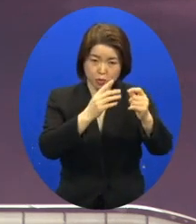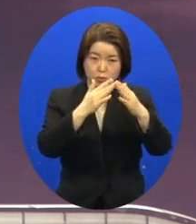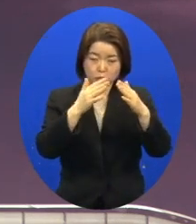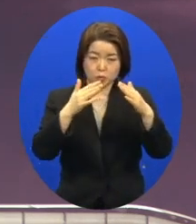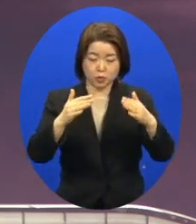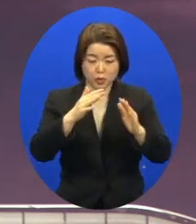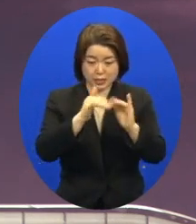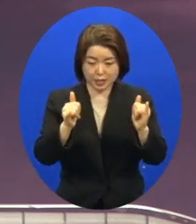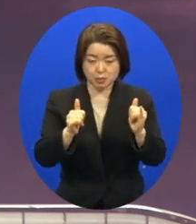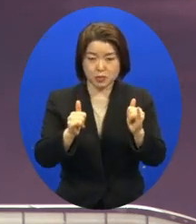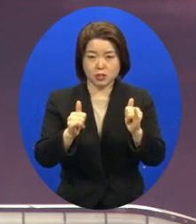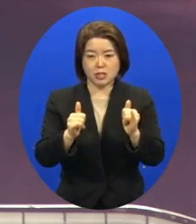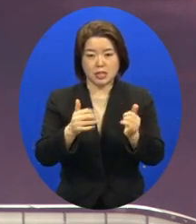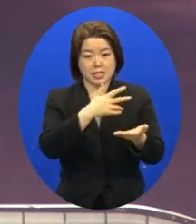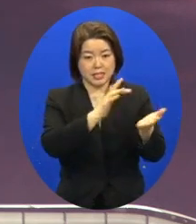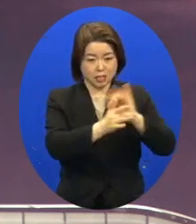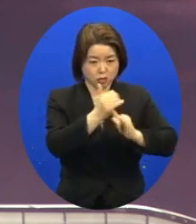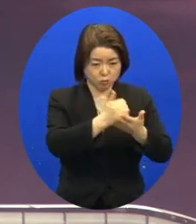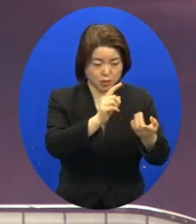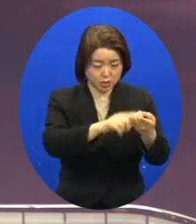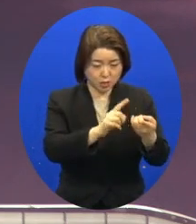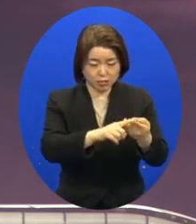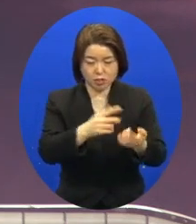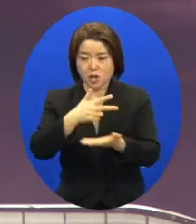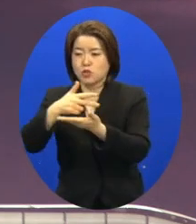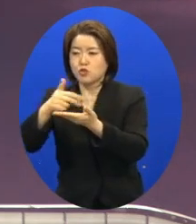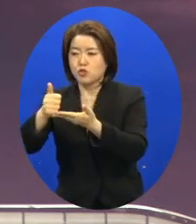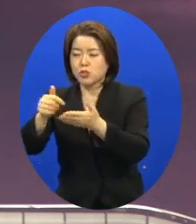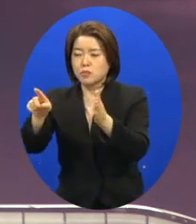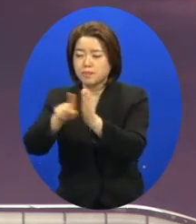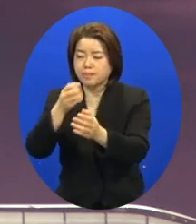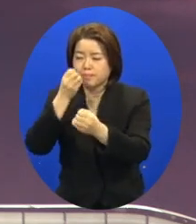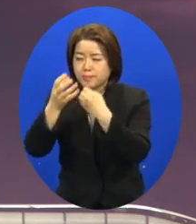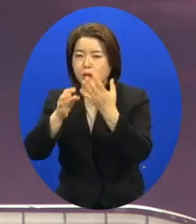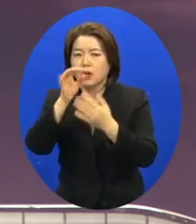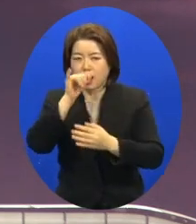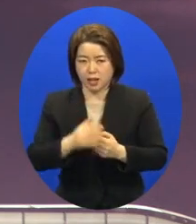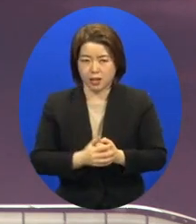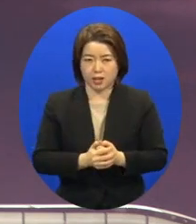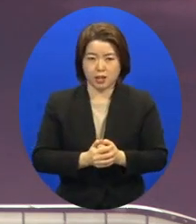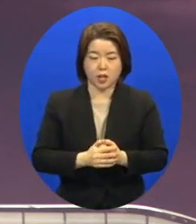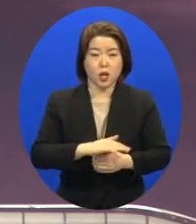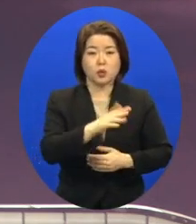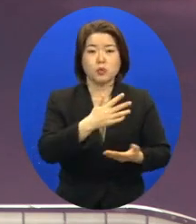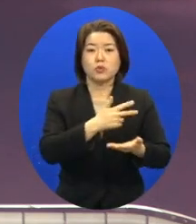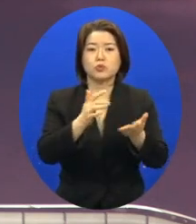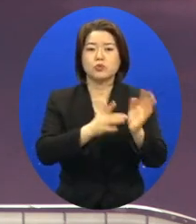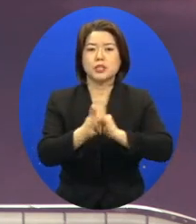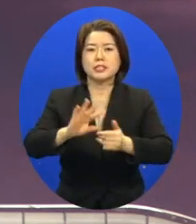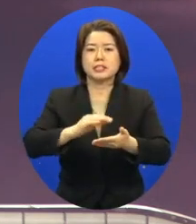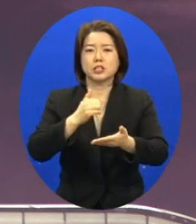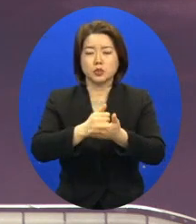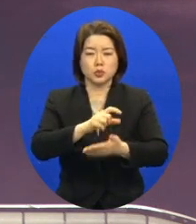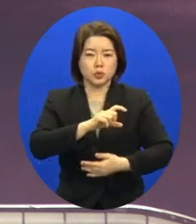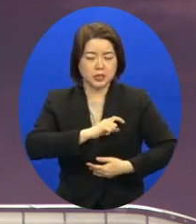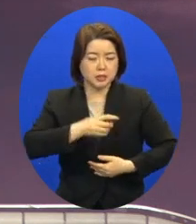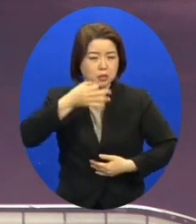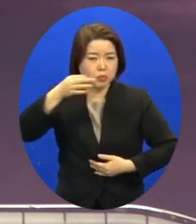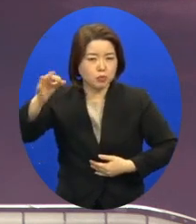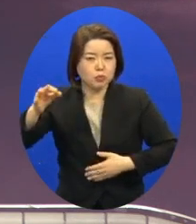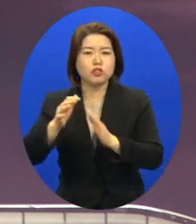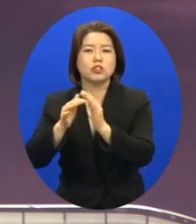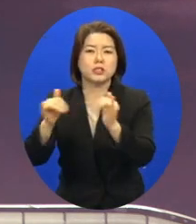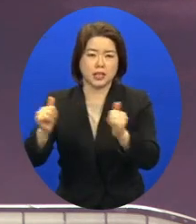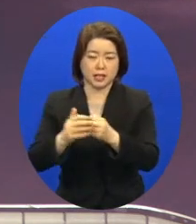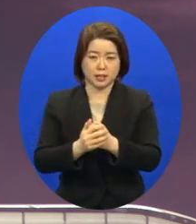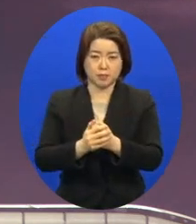신앙 고백이 있었다는 겁니다. 2절에 보면 주 예수 그리스도의 이름을 부르는 이들이라고 표현이 나옵니다.